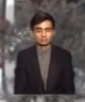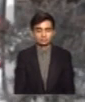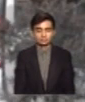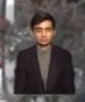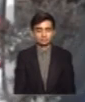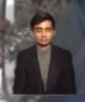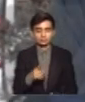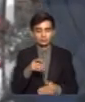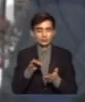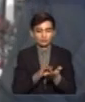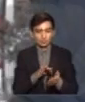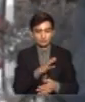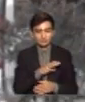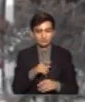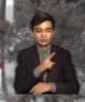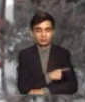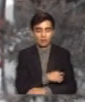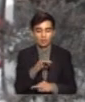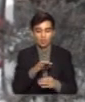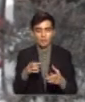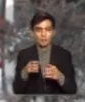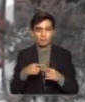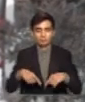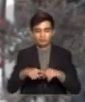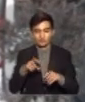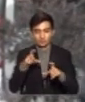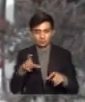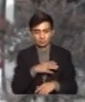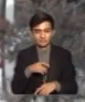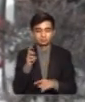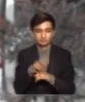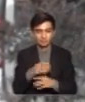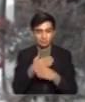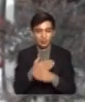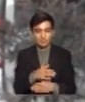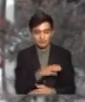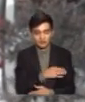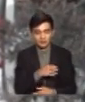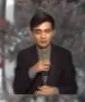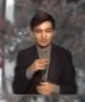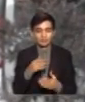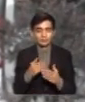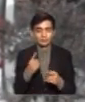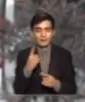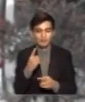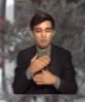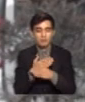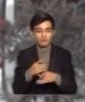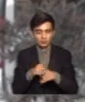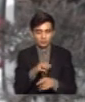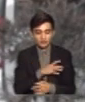Шұғыл түрде медициналық бригада барып, алғашқы медициналық көмек көрсетілді. Енді бұл жерде айта кету керек,